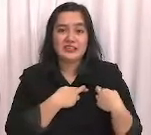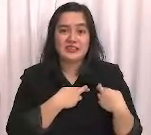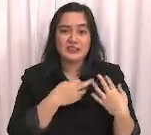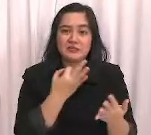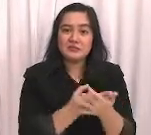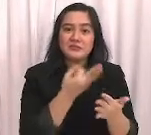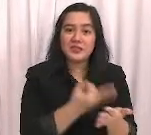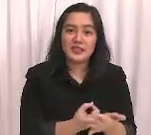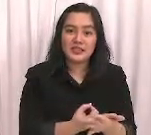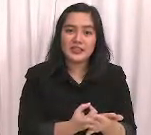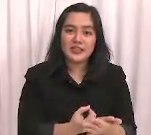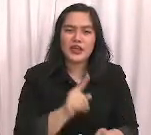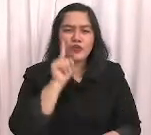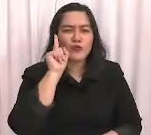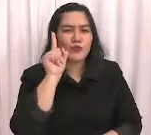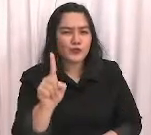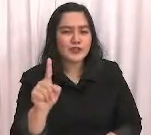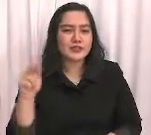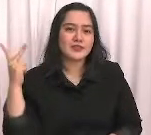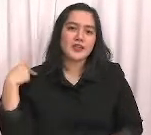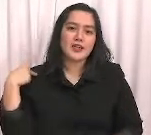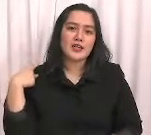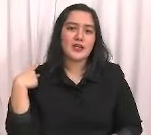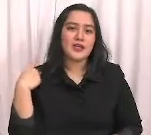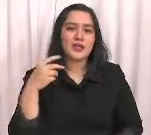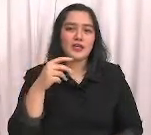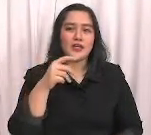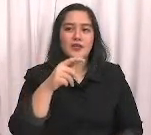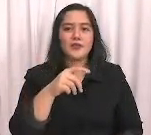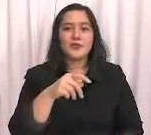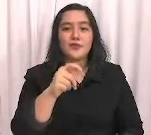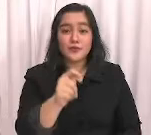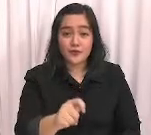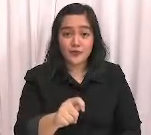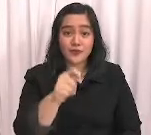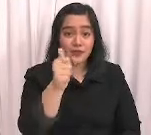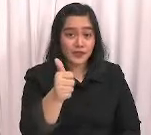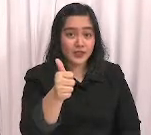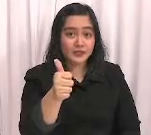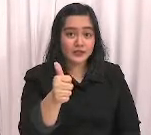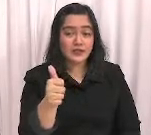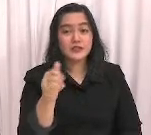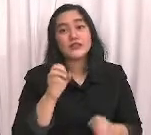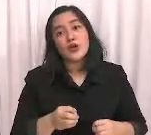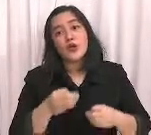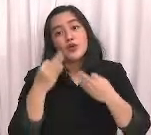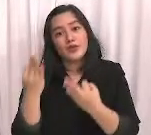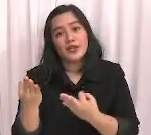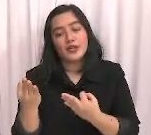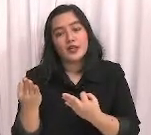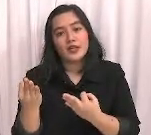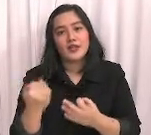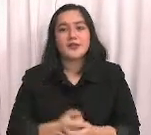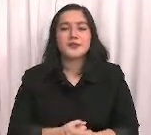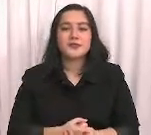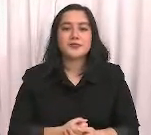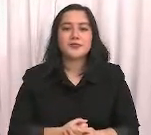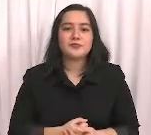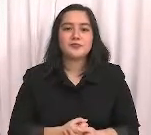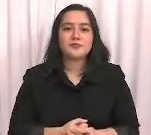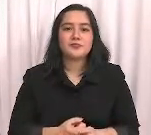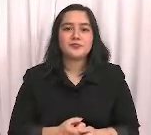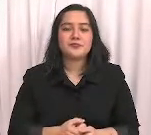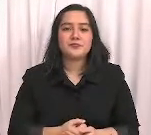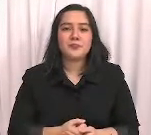Hayaan natin na pagdating ng papa mo, saka tayo tumanggap ng pagpapala. Pero habang nandito yan, habang wala pa si papa